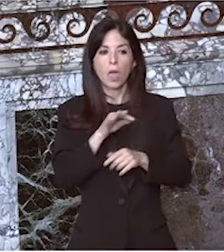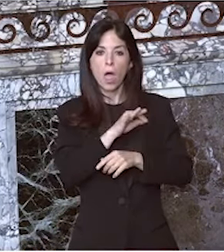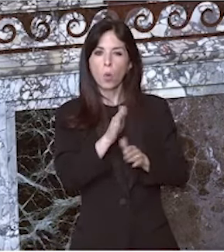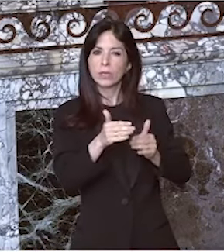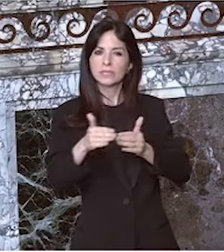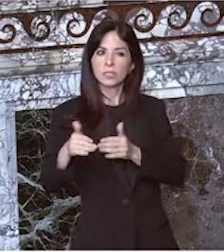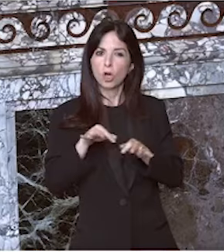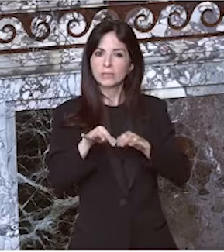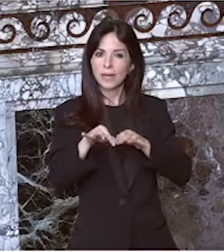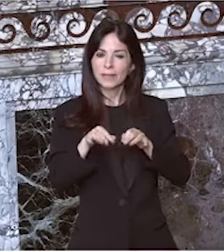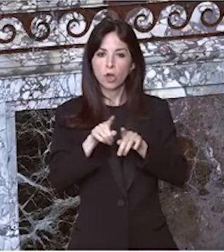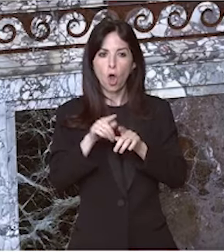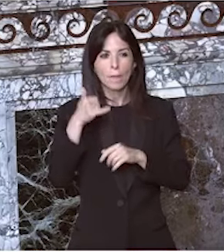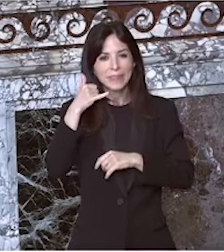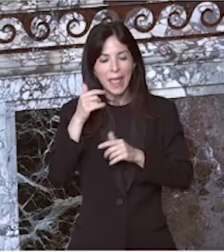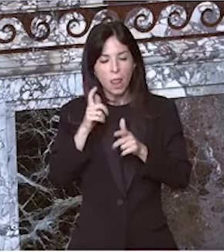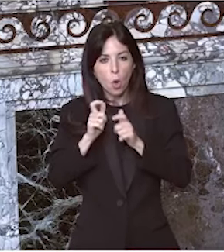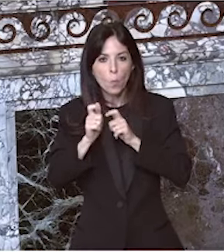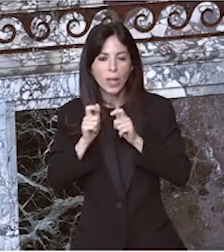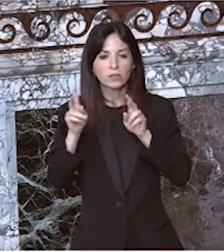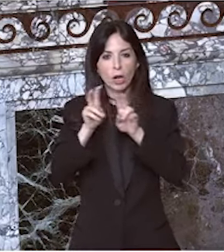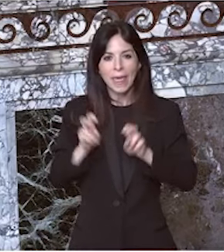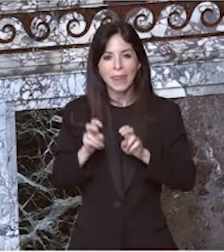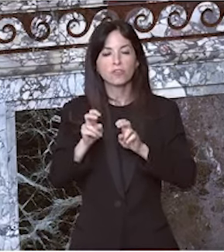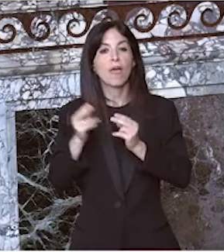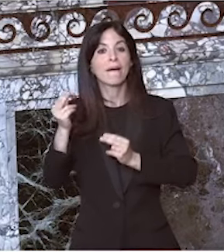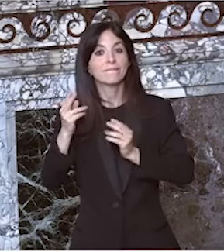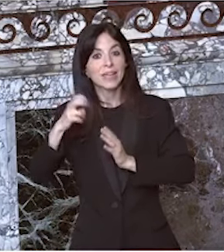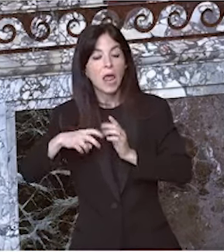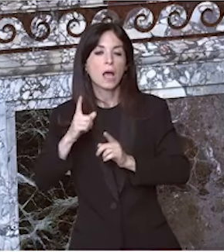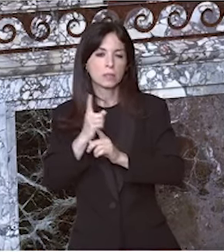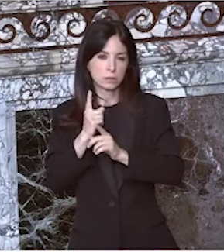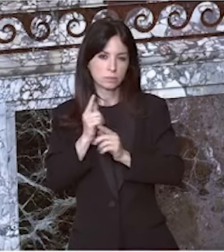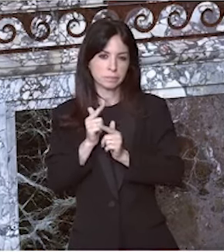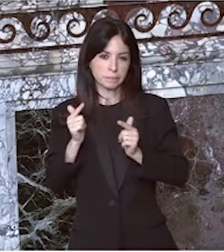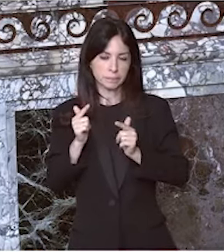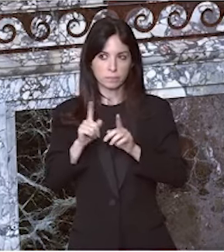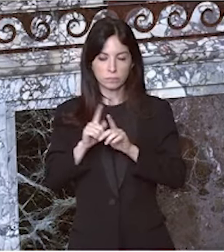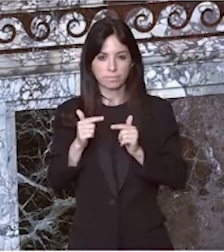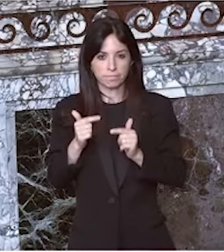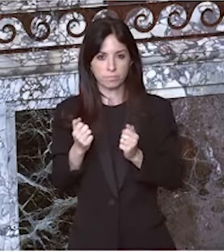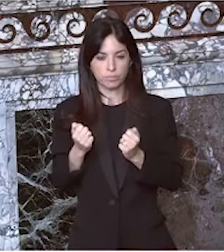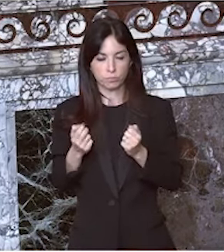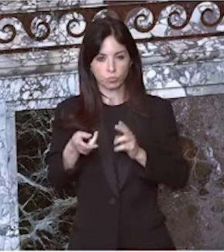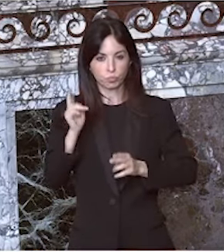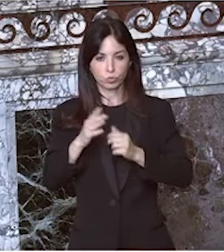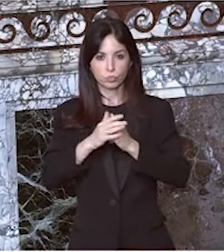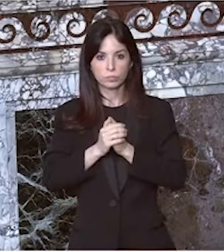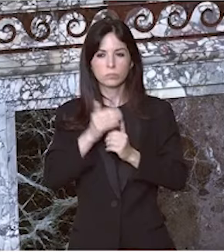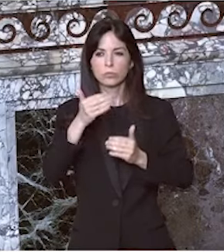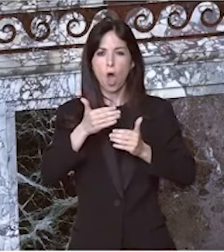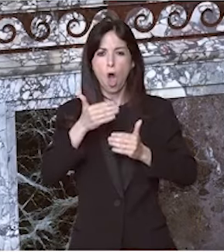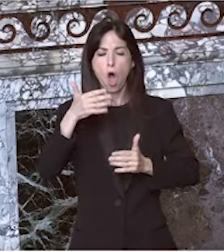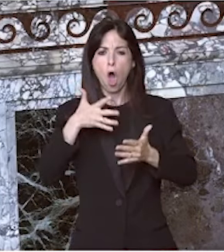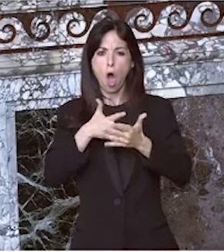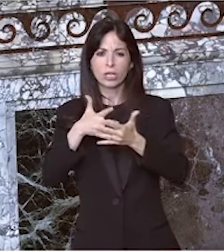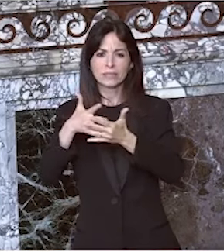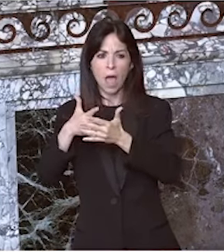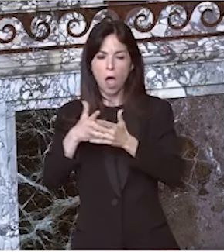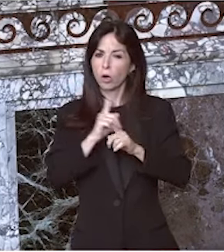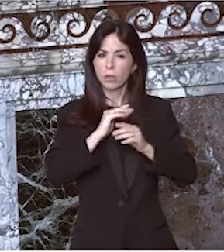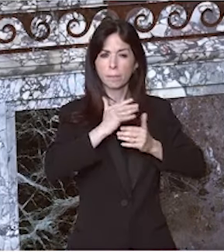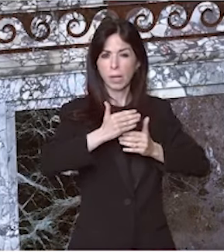quali le telecomunicazioni, l'energia e la finanza. Vanno rimossi gli ostacoli che impediscono di cogliere appieno le